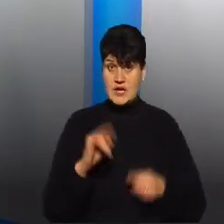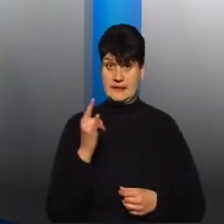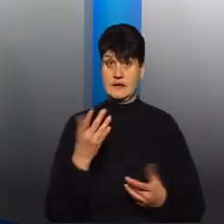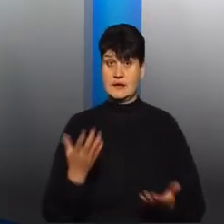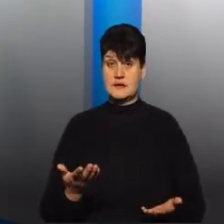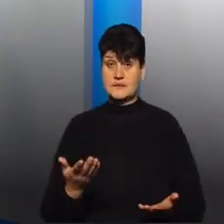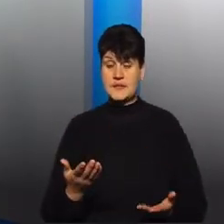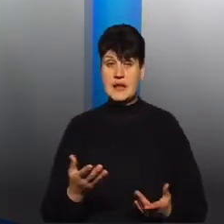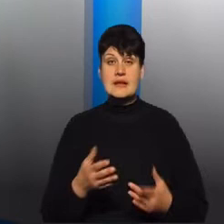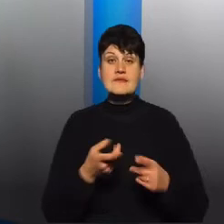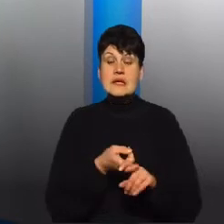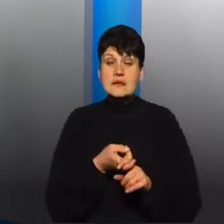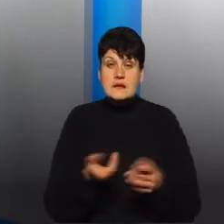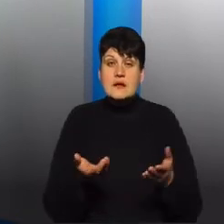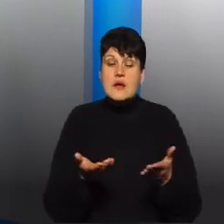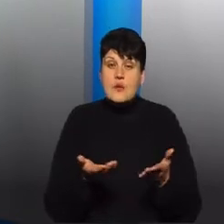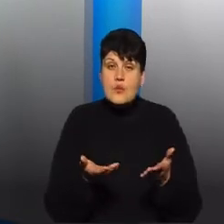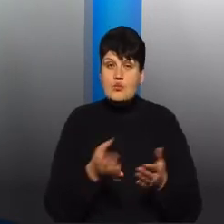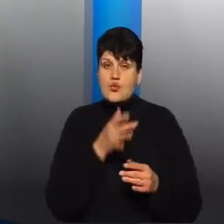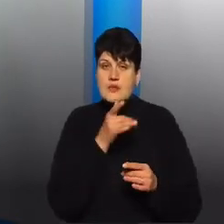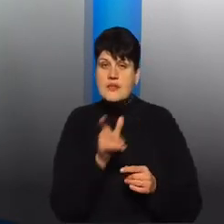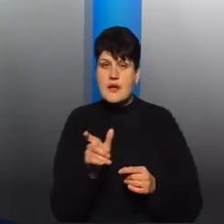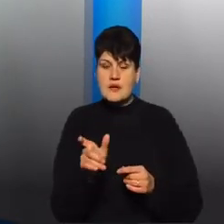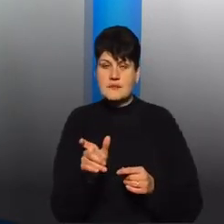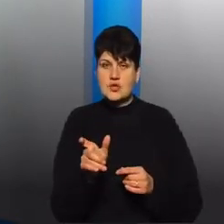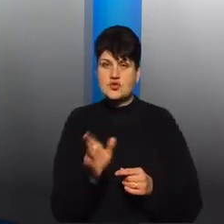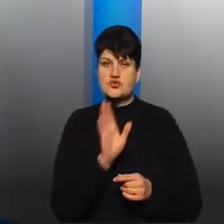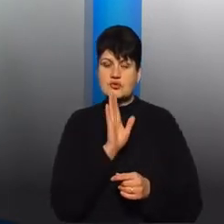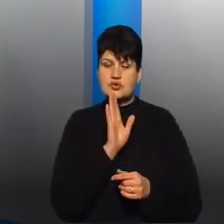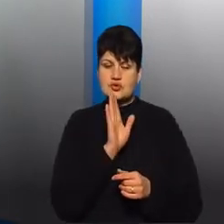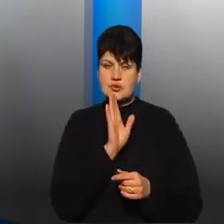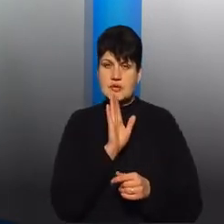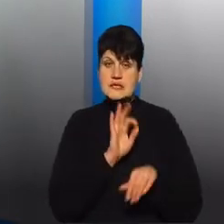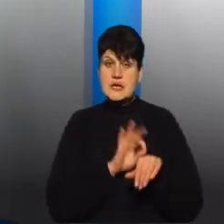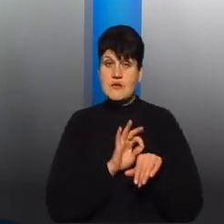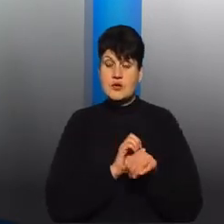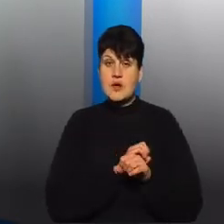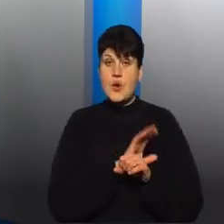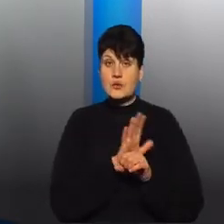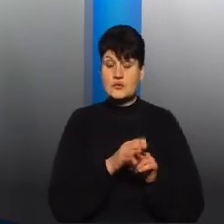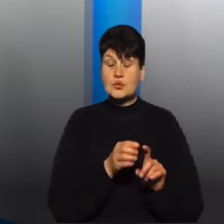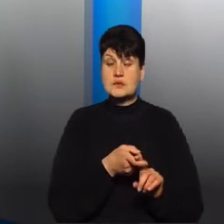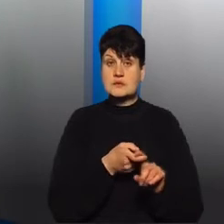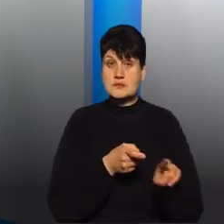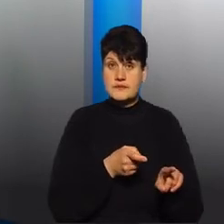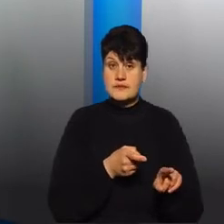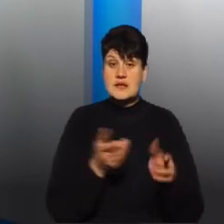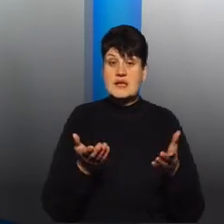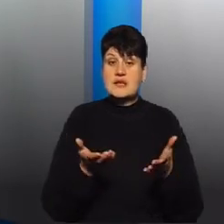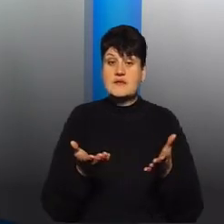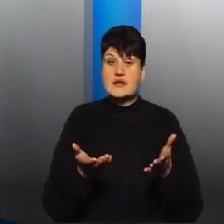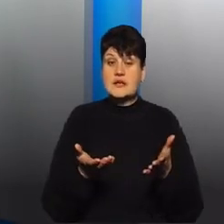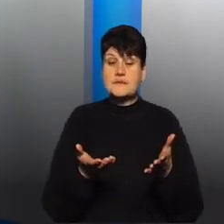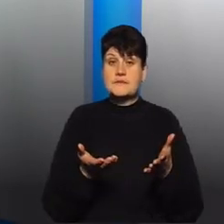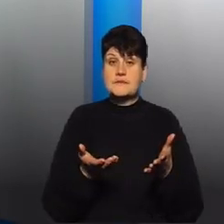якому терміні жінка захворіла на коронавірусну інфекцію і в якій стадії